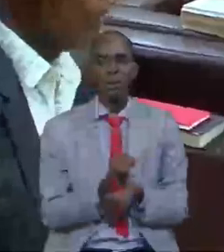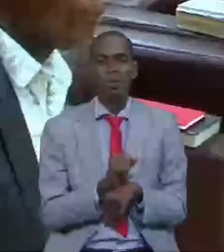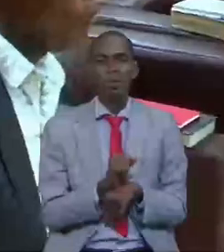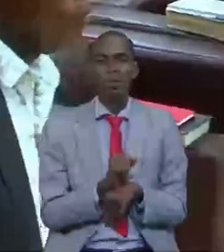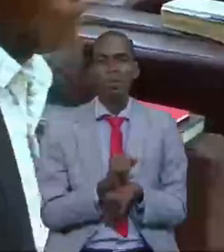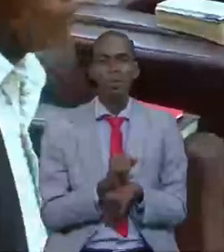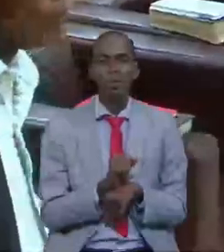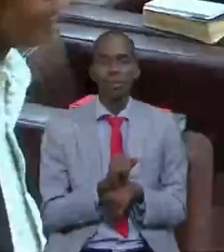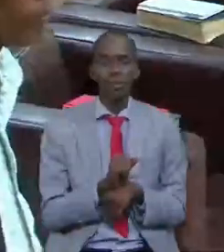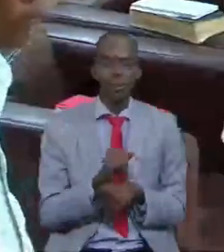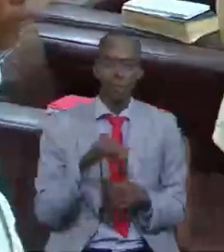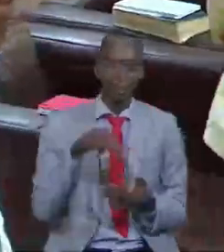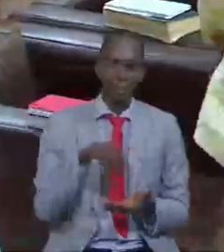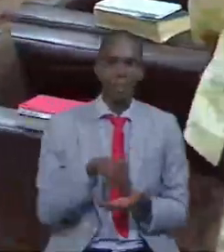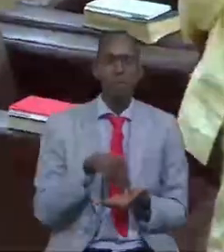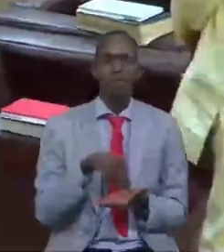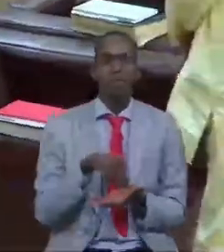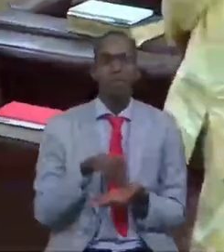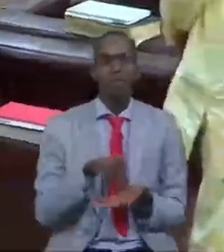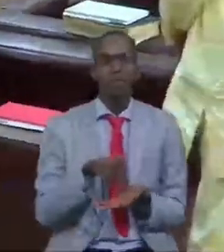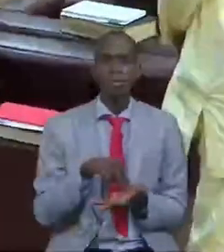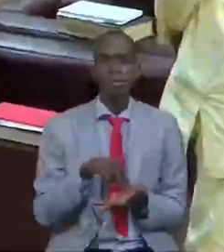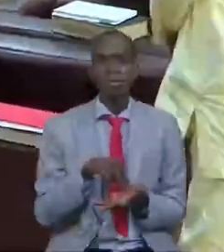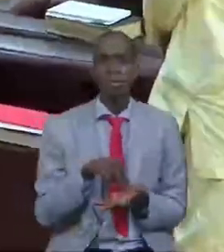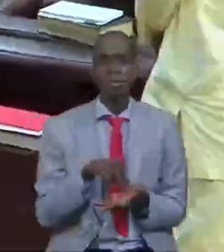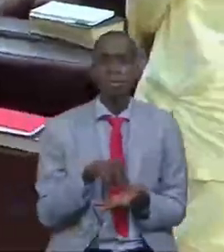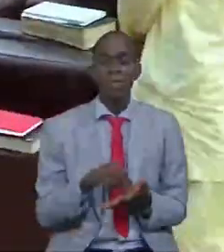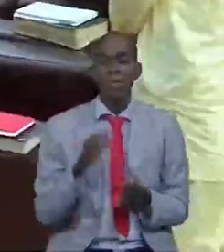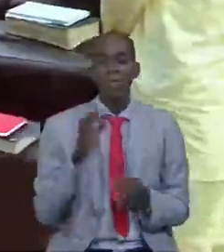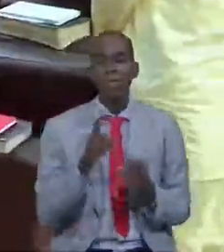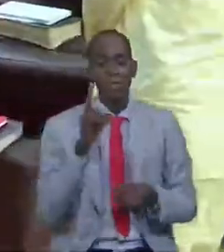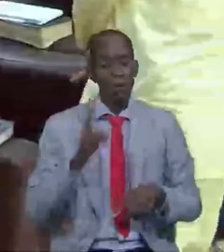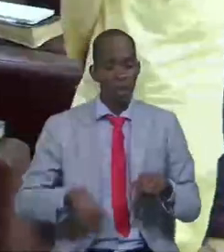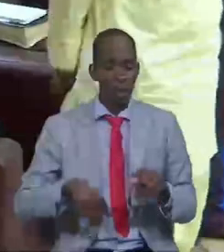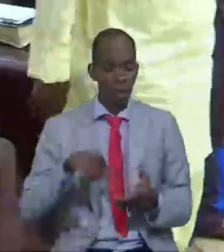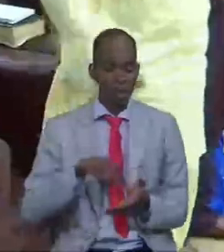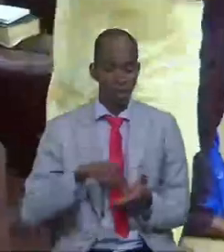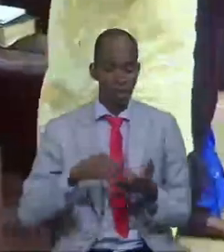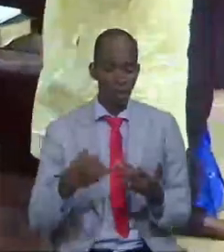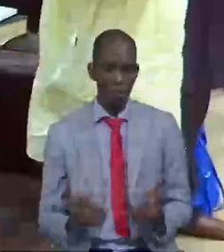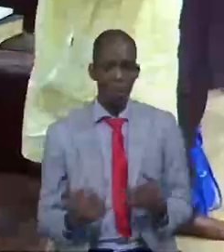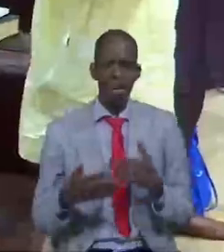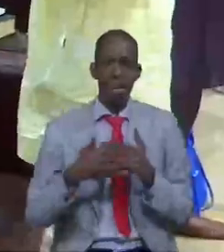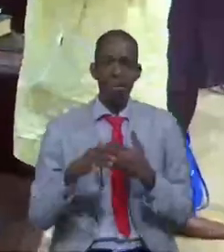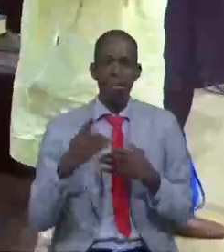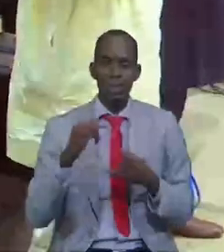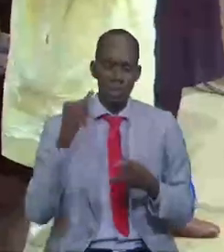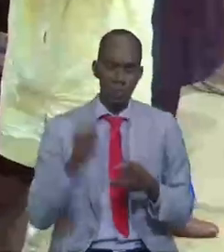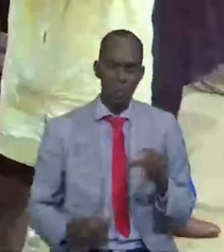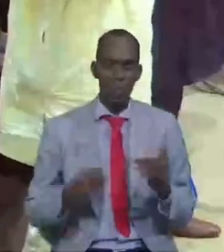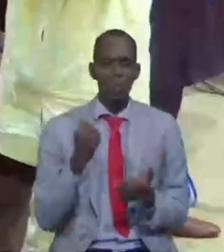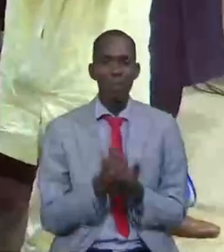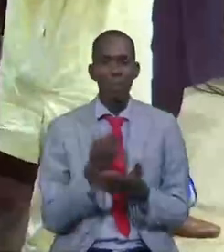là où tu es. Si tu n'arrives pas à te lever maintenant, après le dernier amen, la puissance de Dieu va te